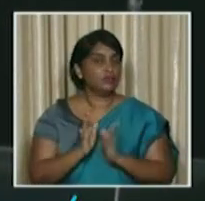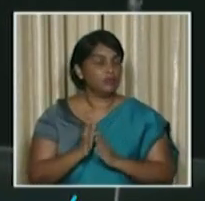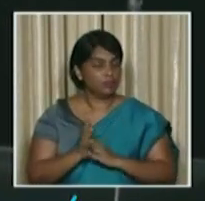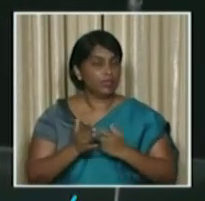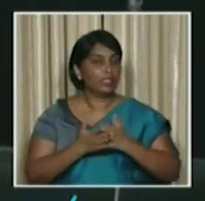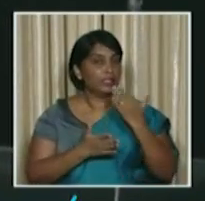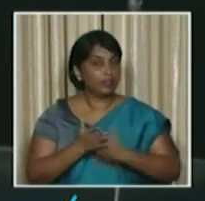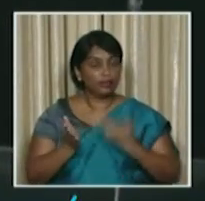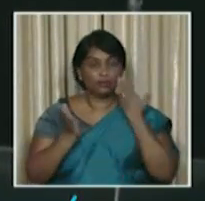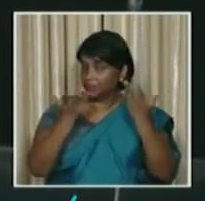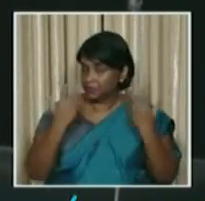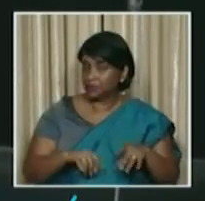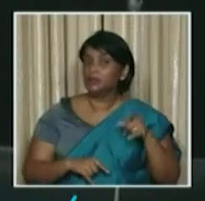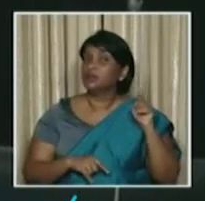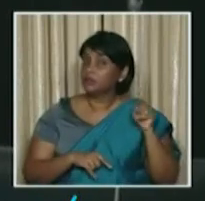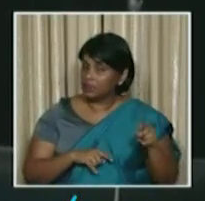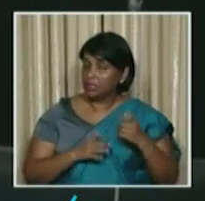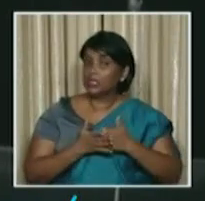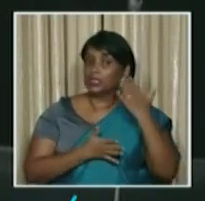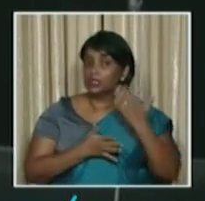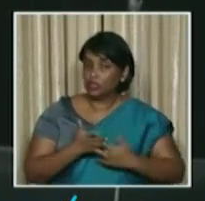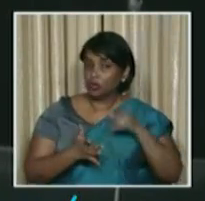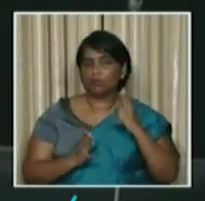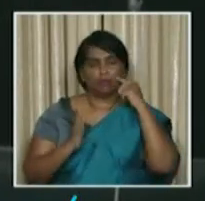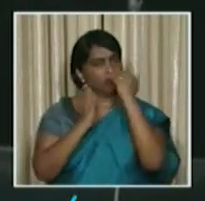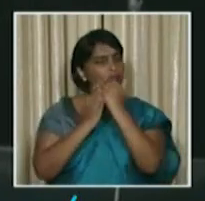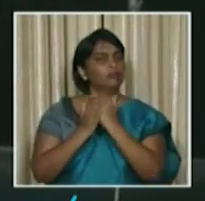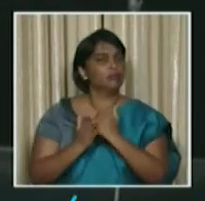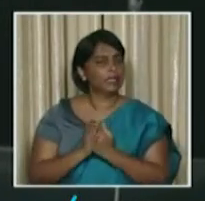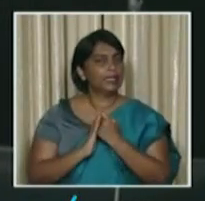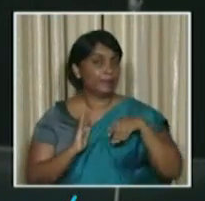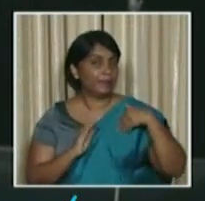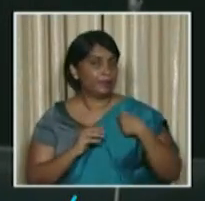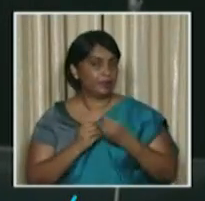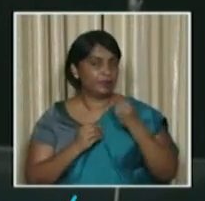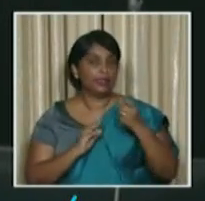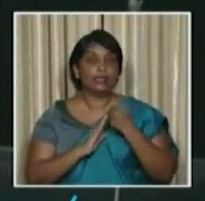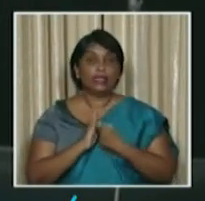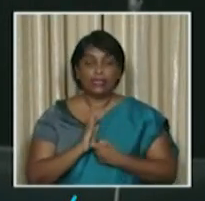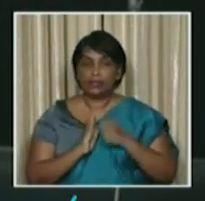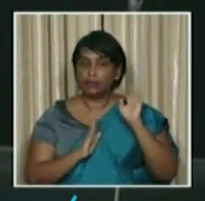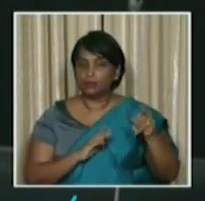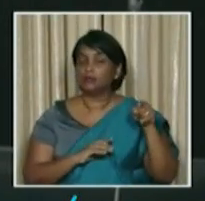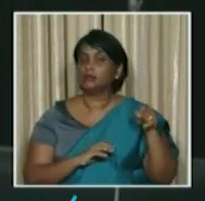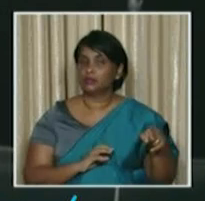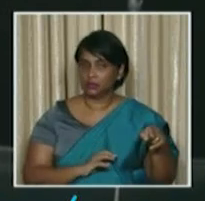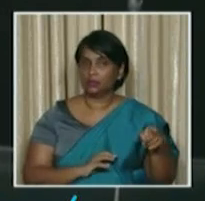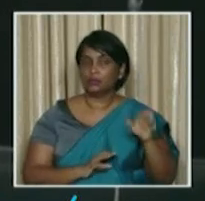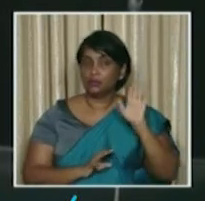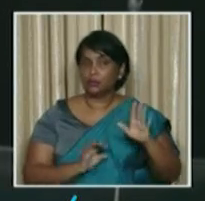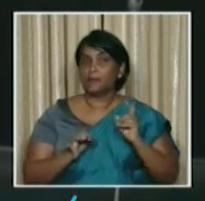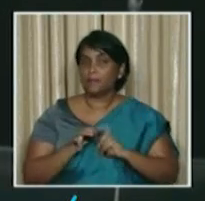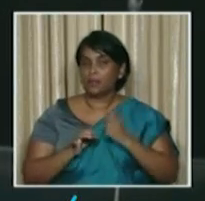වාර්තාවක් ඉදිරිපත් වුණාම ඒ වාර්තාවේ තිබෙන්නා වූ කරුණු නීතිපතිට යොමු කළා. නීතිපතිවරයා විසින් එහිදී මතු